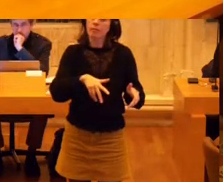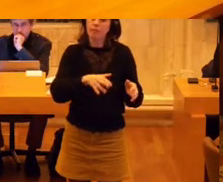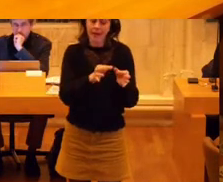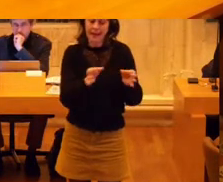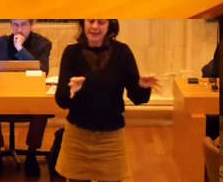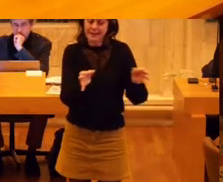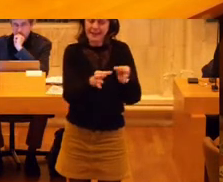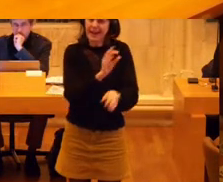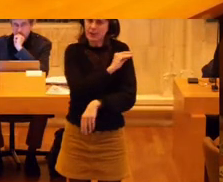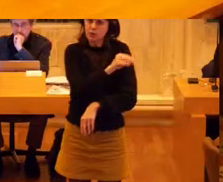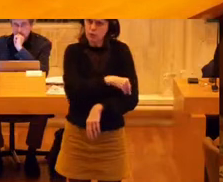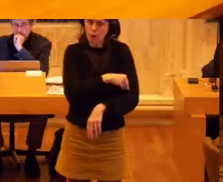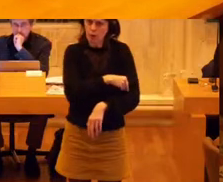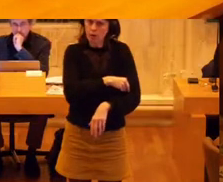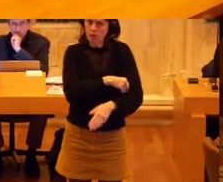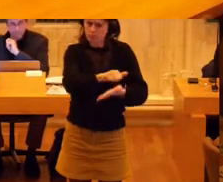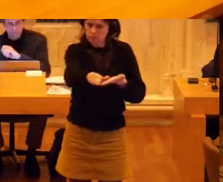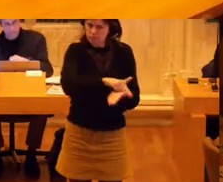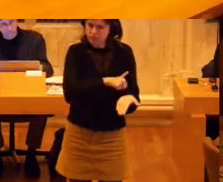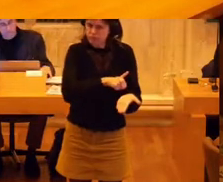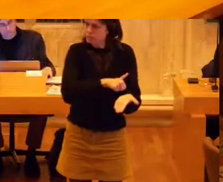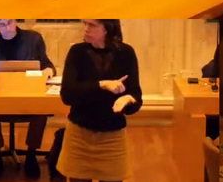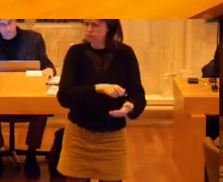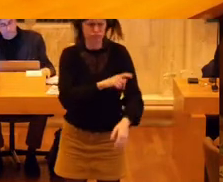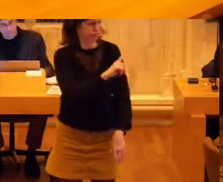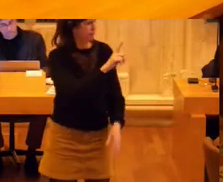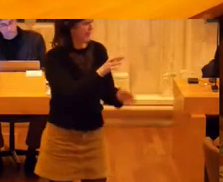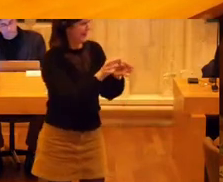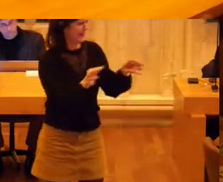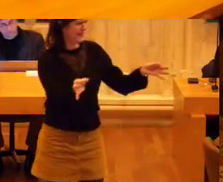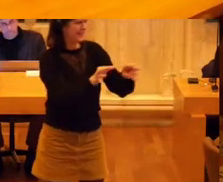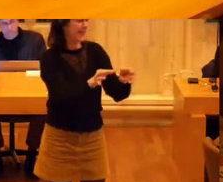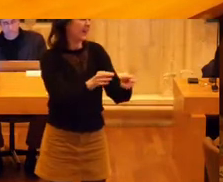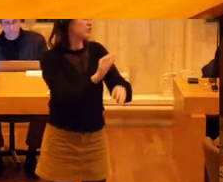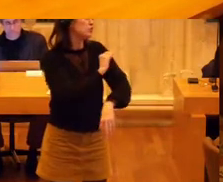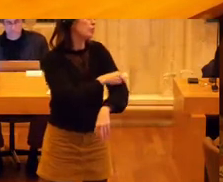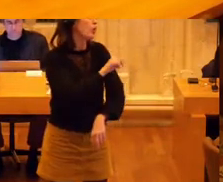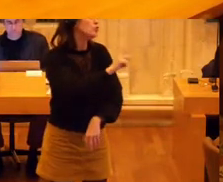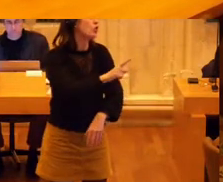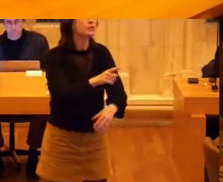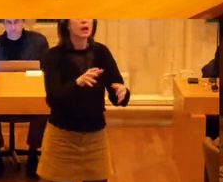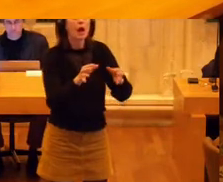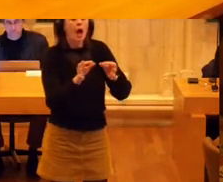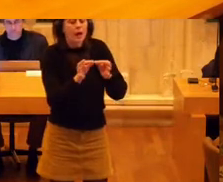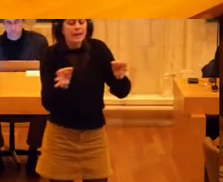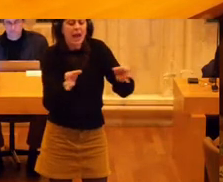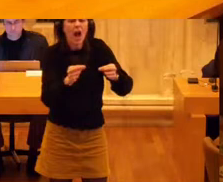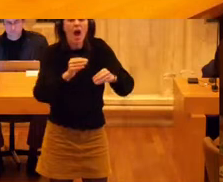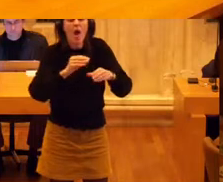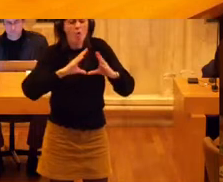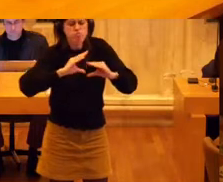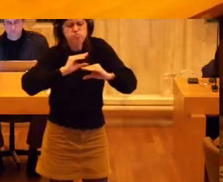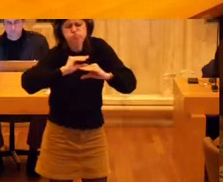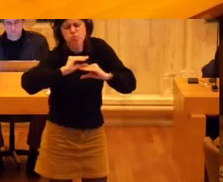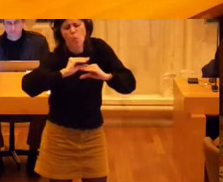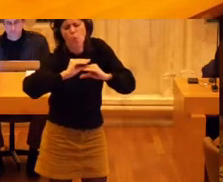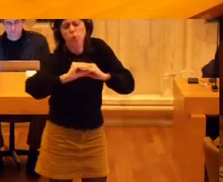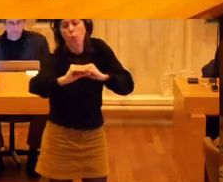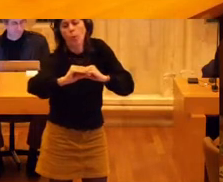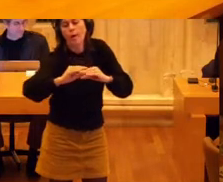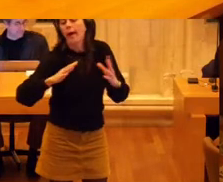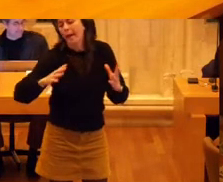terrain de sport. Est-ce qu'il y a un autre terrain de sport ? Pas un terrain de sport, c'est un espace goudronné sur lequel, de temps à autre, des gens